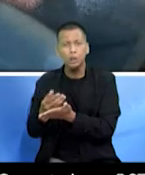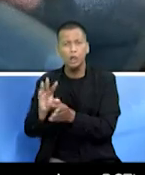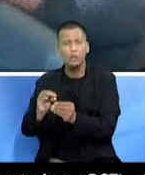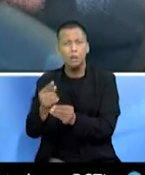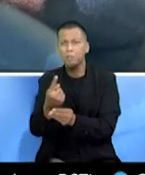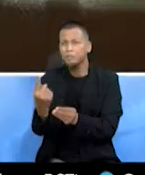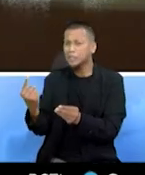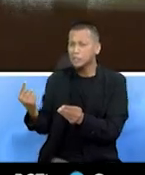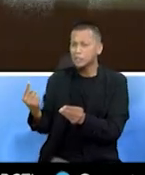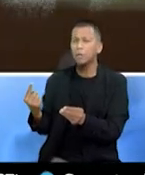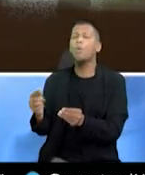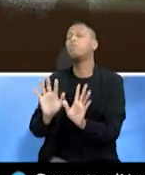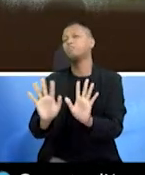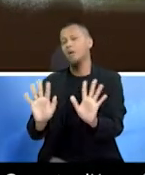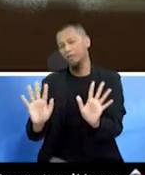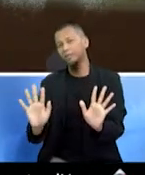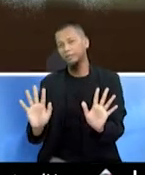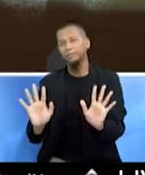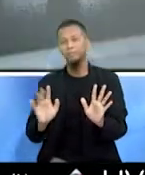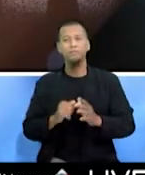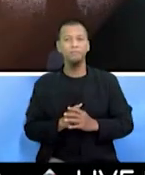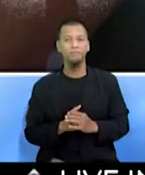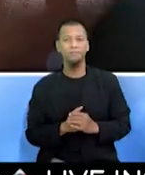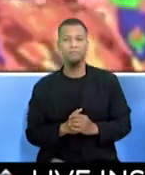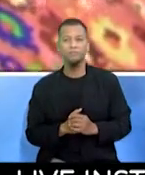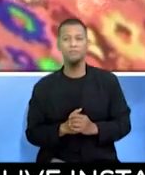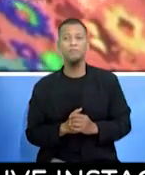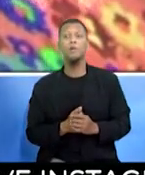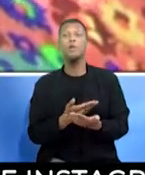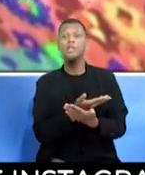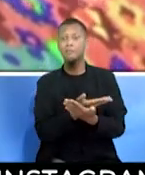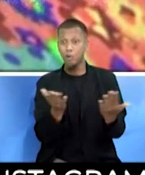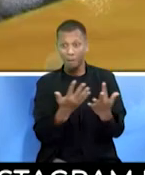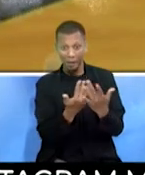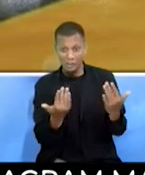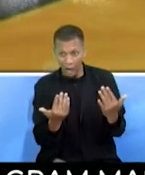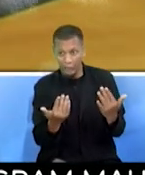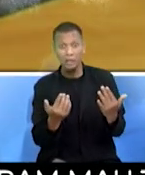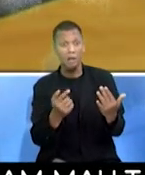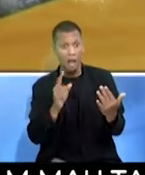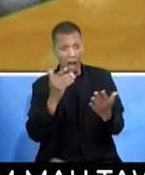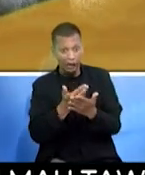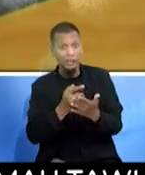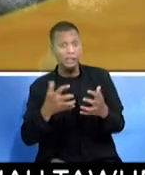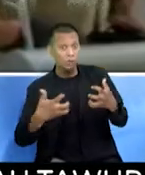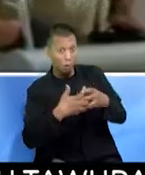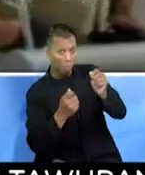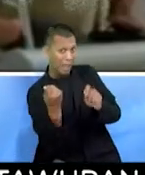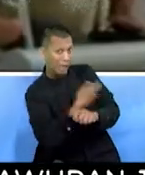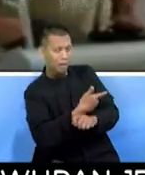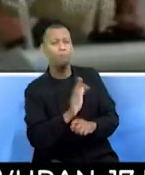itu tidak sepenuhnya benar, karena tidak berlaku untuk semua segmen. Baik. Bahkan untuk segmen PBI atau penerima bantuan iuran itu tetap